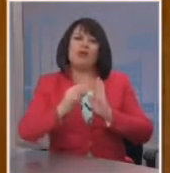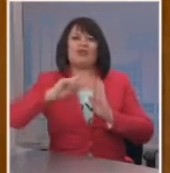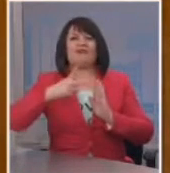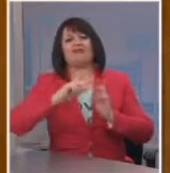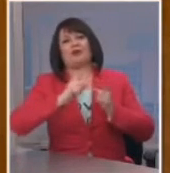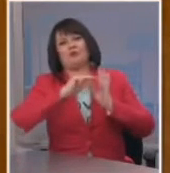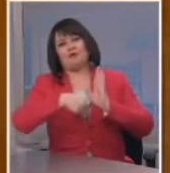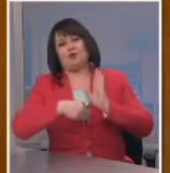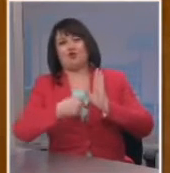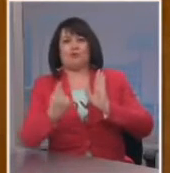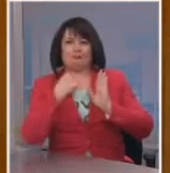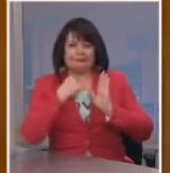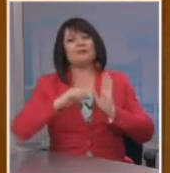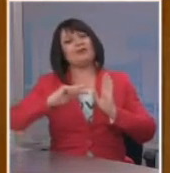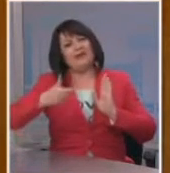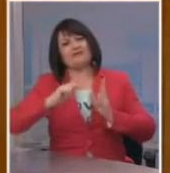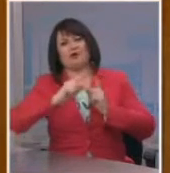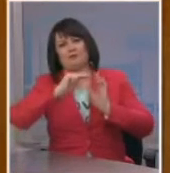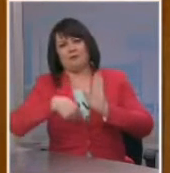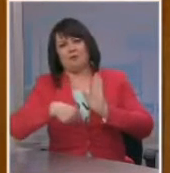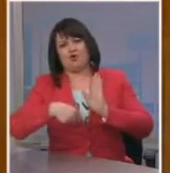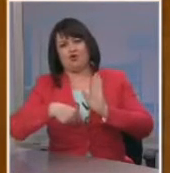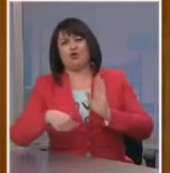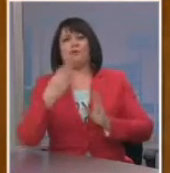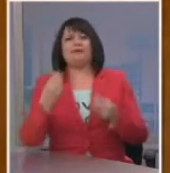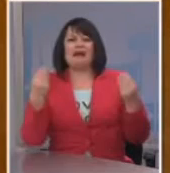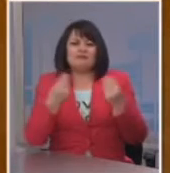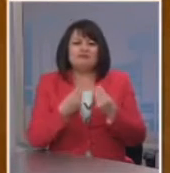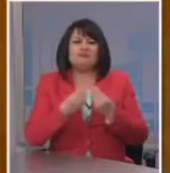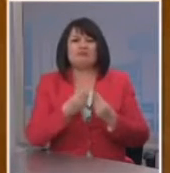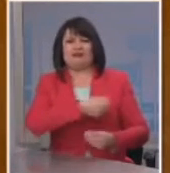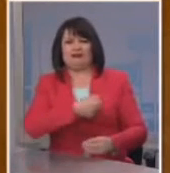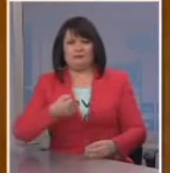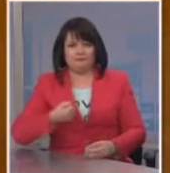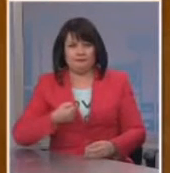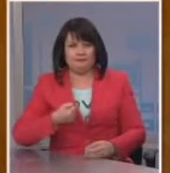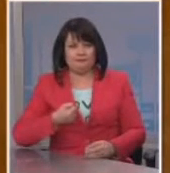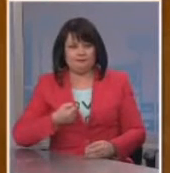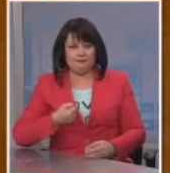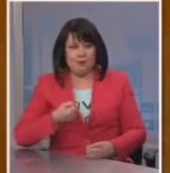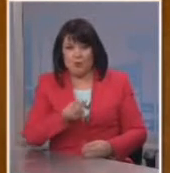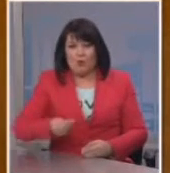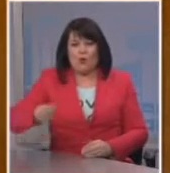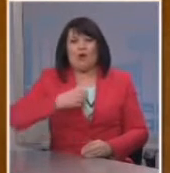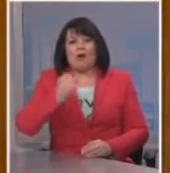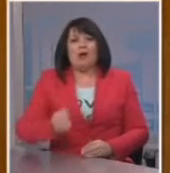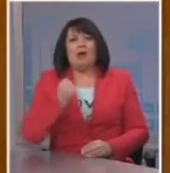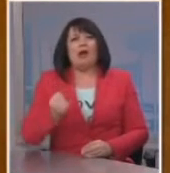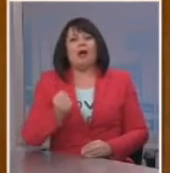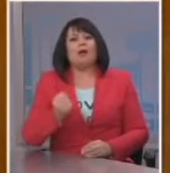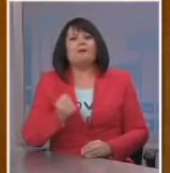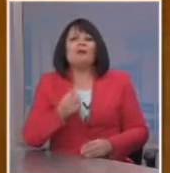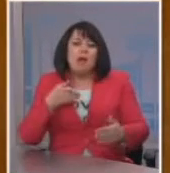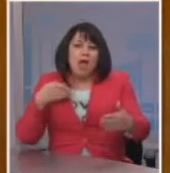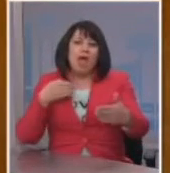της αποτυχίας του και λόγω των υπερβολικών δημοσιονομικών προσαρμογών και της λιτότητας που ζητούσε το δεύτερο, γι' αυτό οδηγηθήκαμε στο